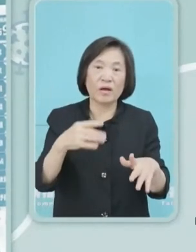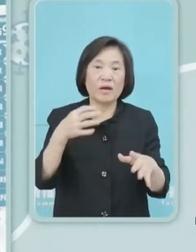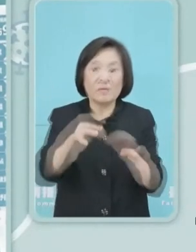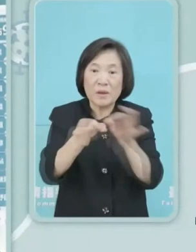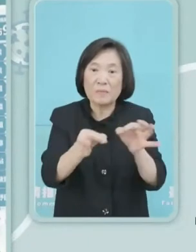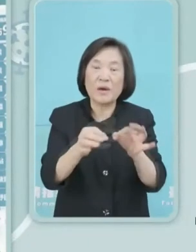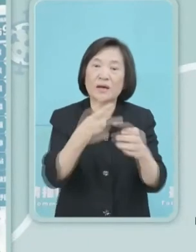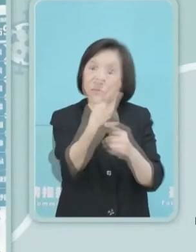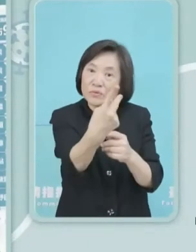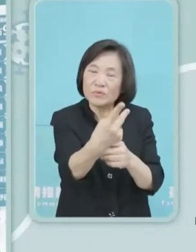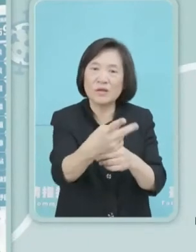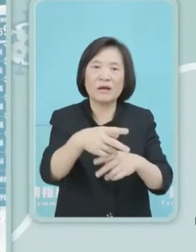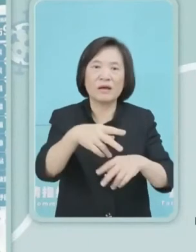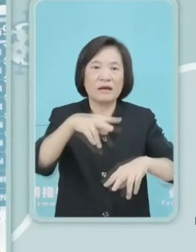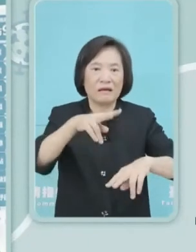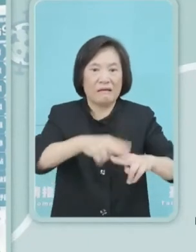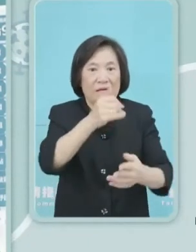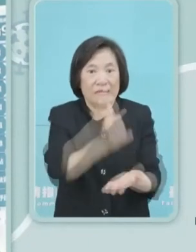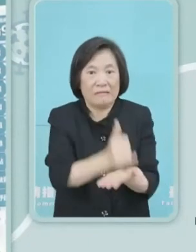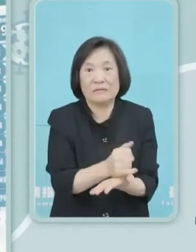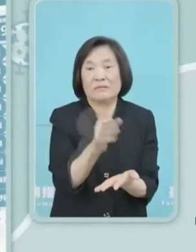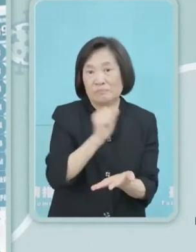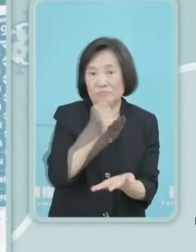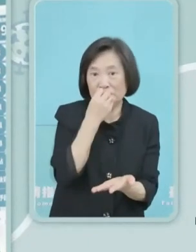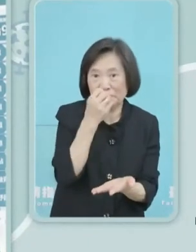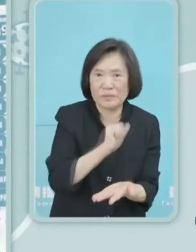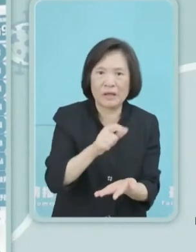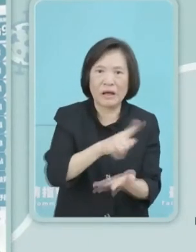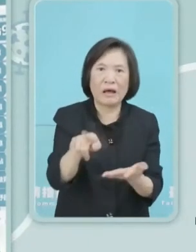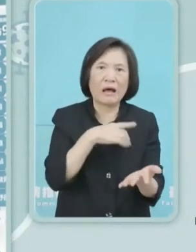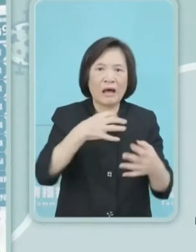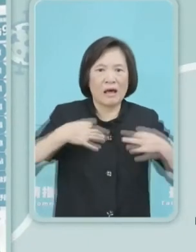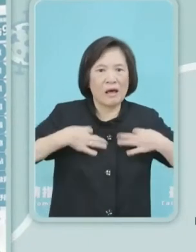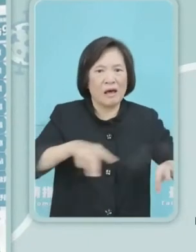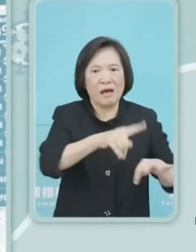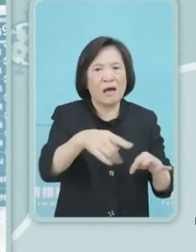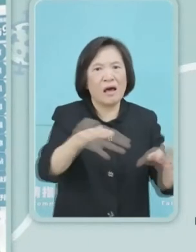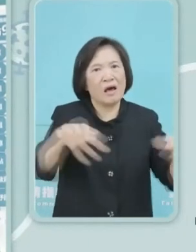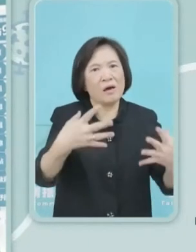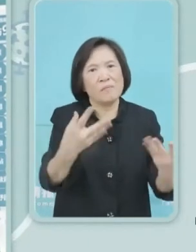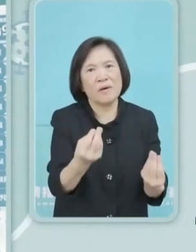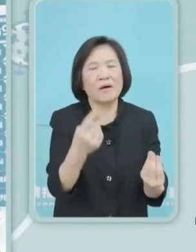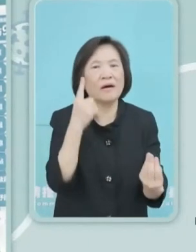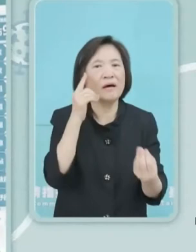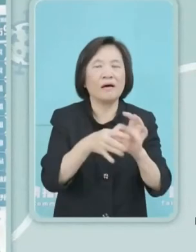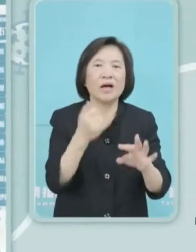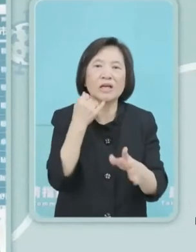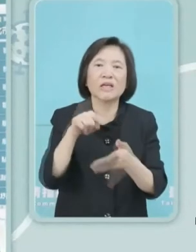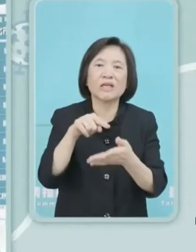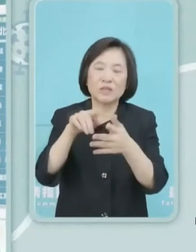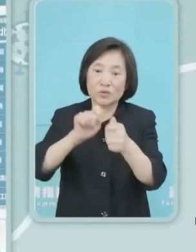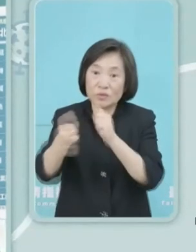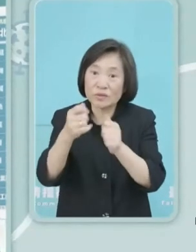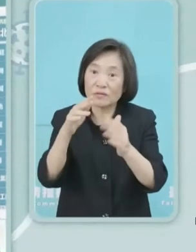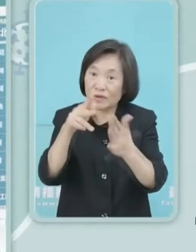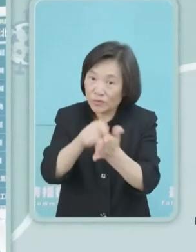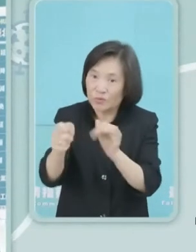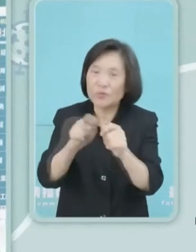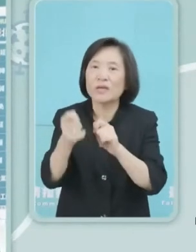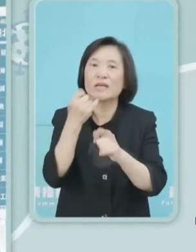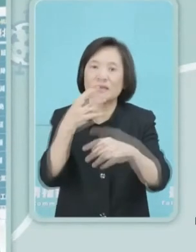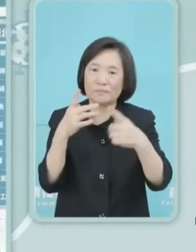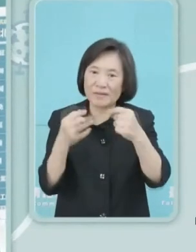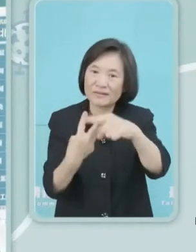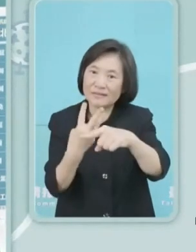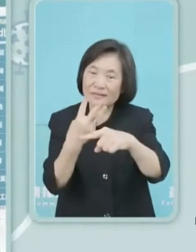被停业的一个情况的话，在房屋税率的部分都可以来跟我们税捐处申请 3% 降到 2%。 那另外在